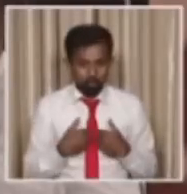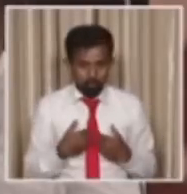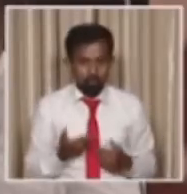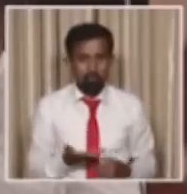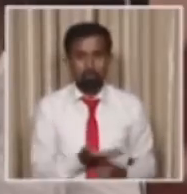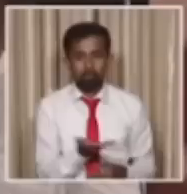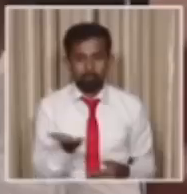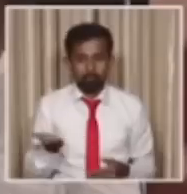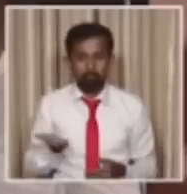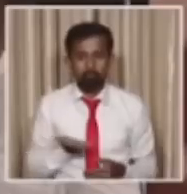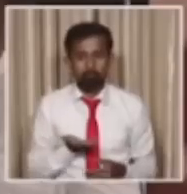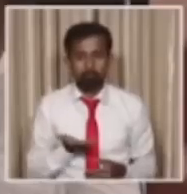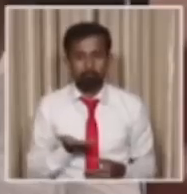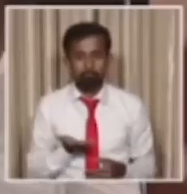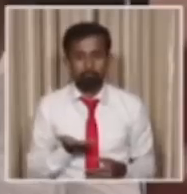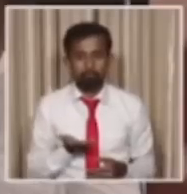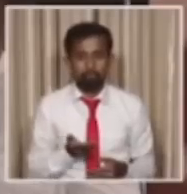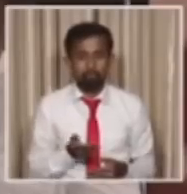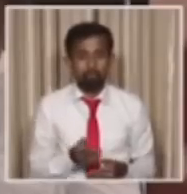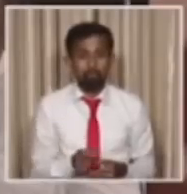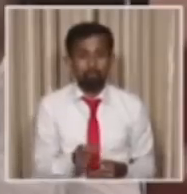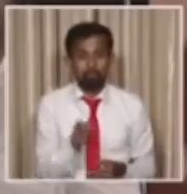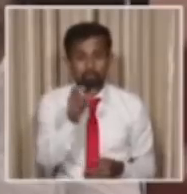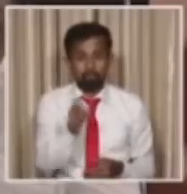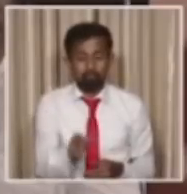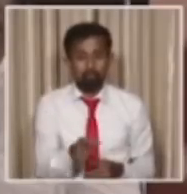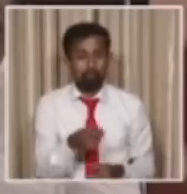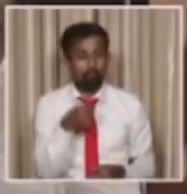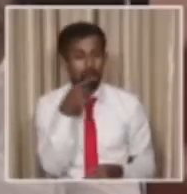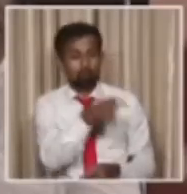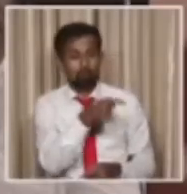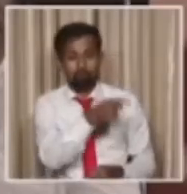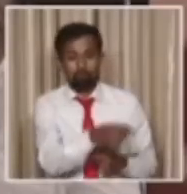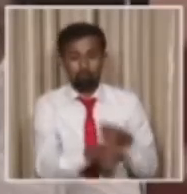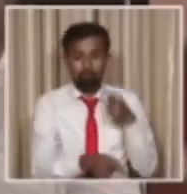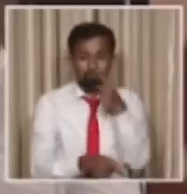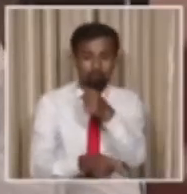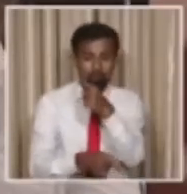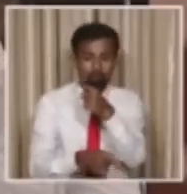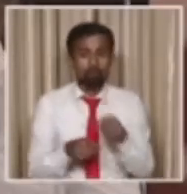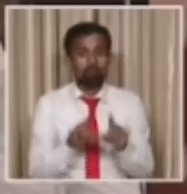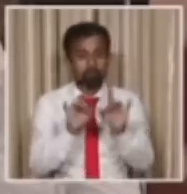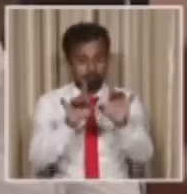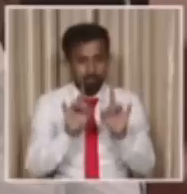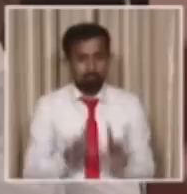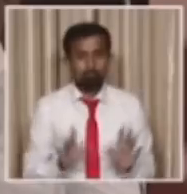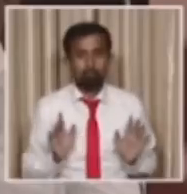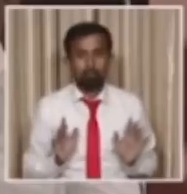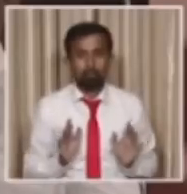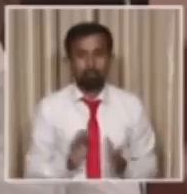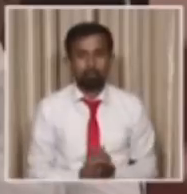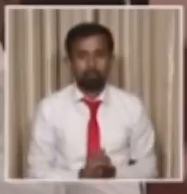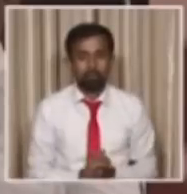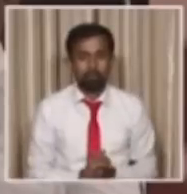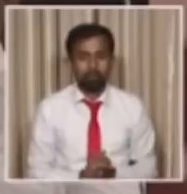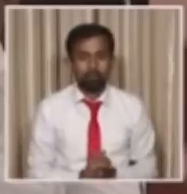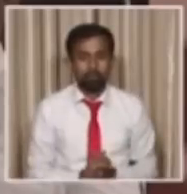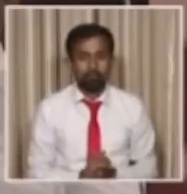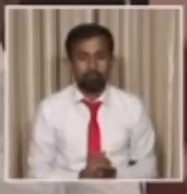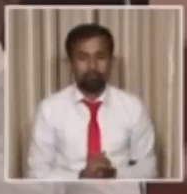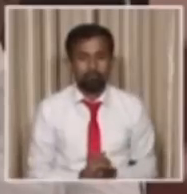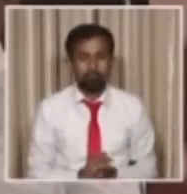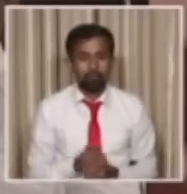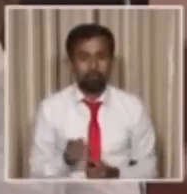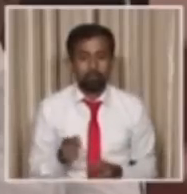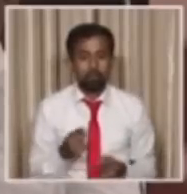කරන්නේ. අපි දැන් එකිනෙකාට අත් ඇඟිලි දික් කරගෙන ඒ දේම තමයි අපි මේ කරන්නේ. ඒකෙන් මොකද්ද වෙන්නේ?